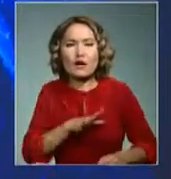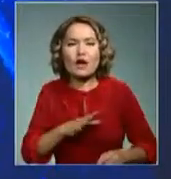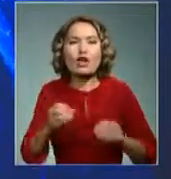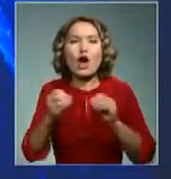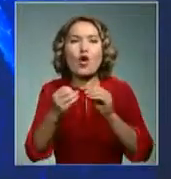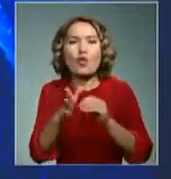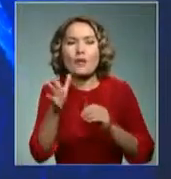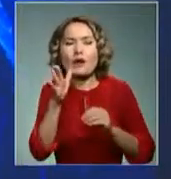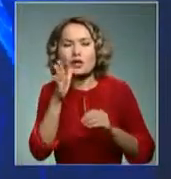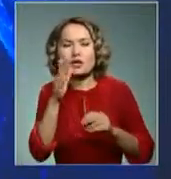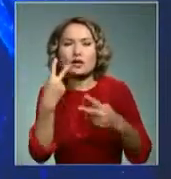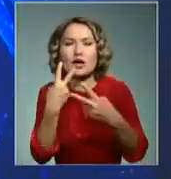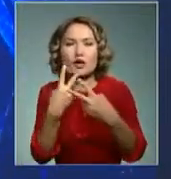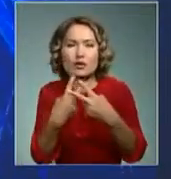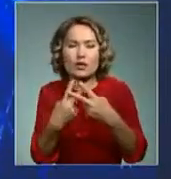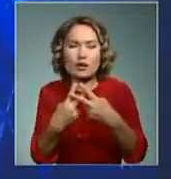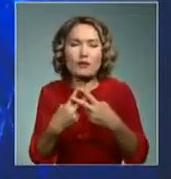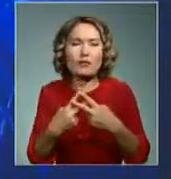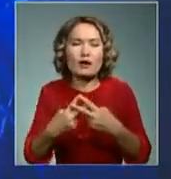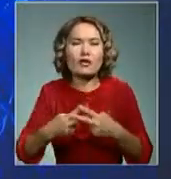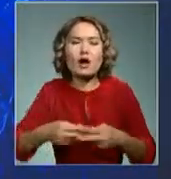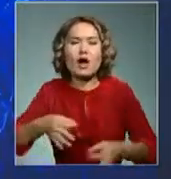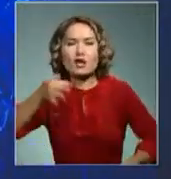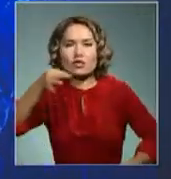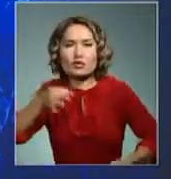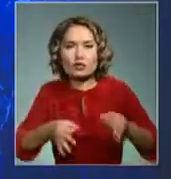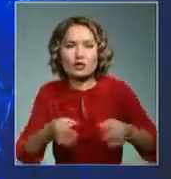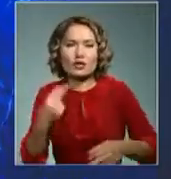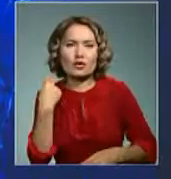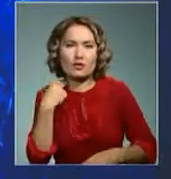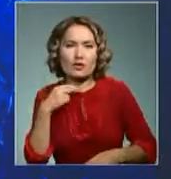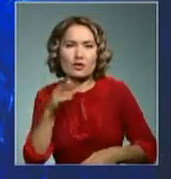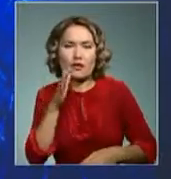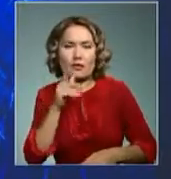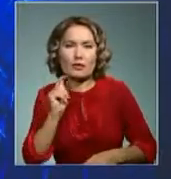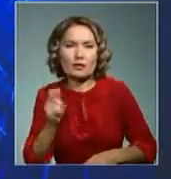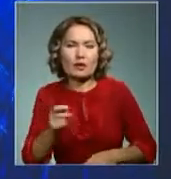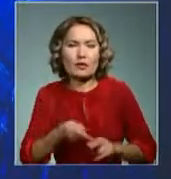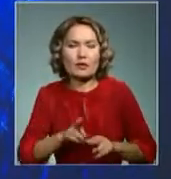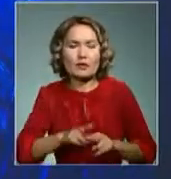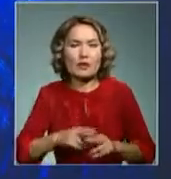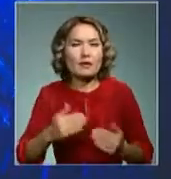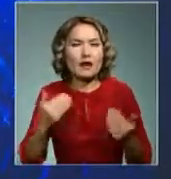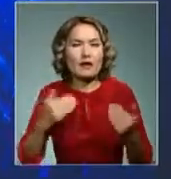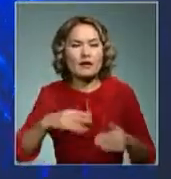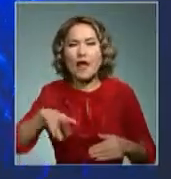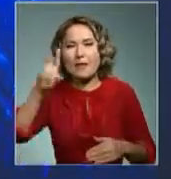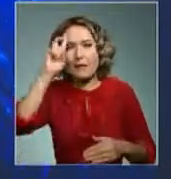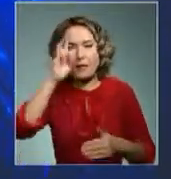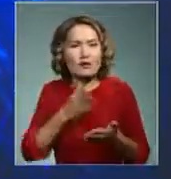жылға дейін бас бостандығынан айырылуы бек мүмкін. Бұған қоса 5 жыл мерзімге дейін мемлекеттік қызметтен шеттетілетіні тағы бар.